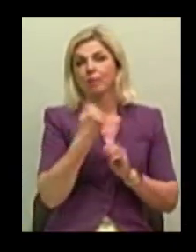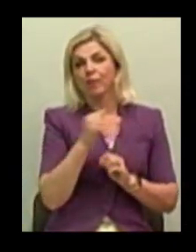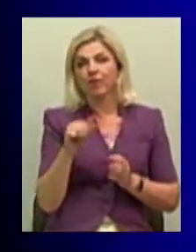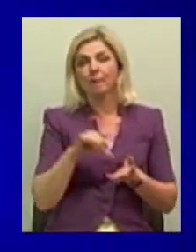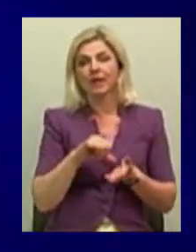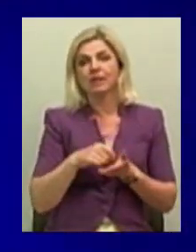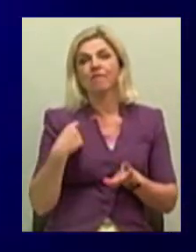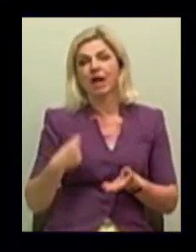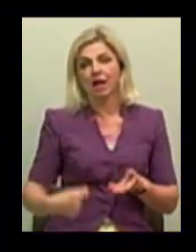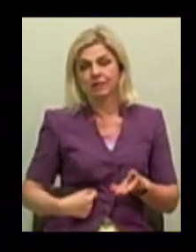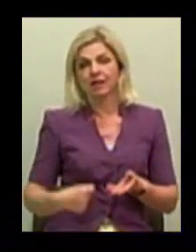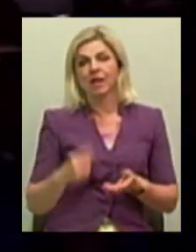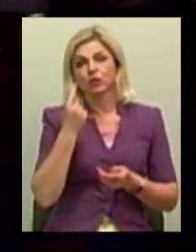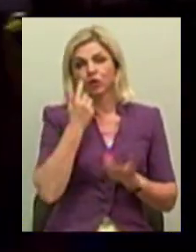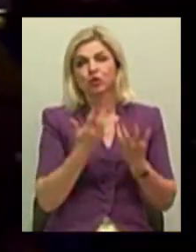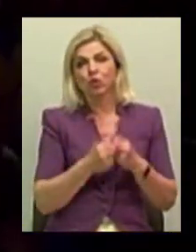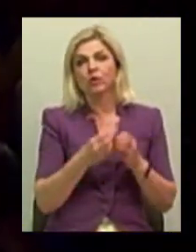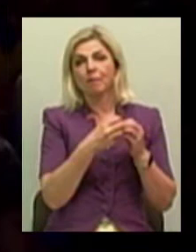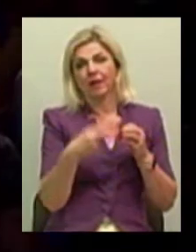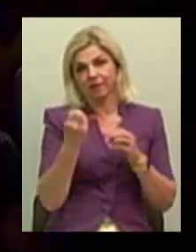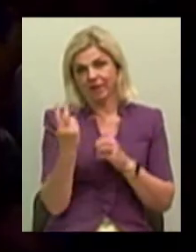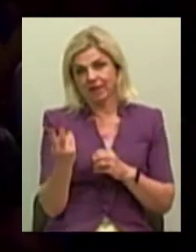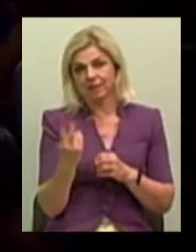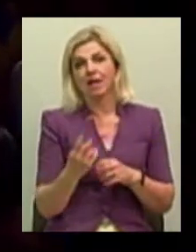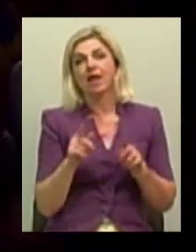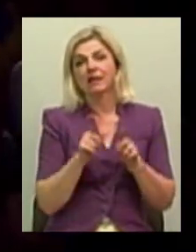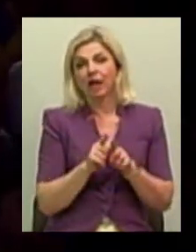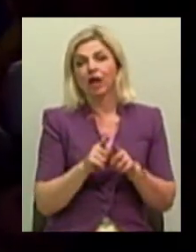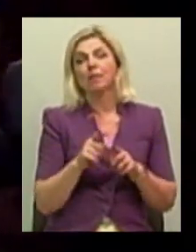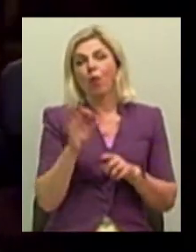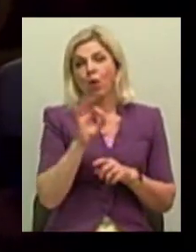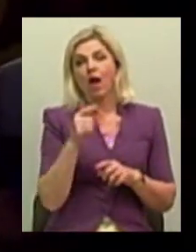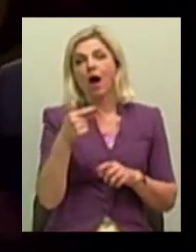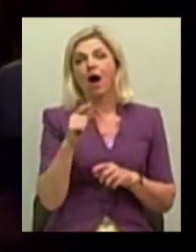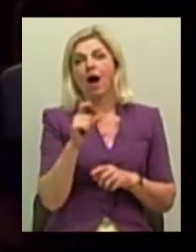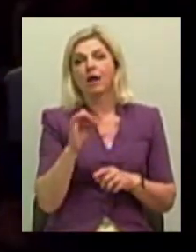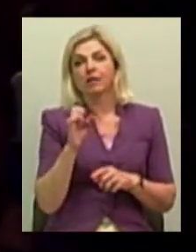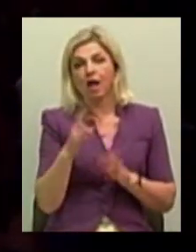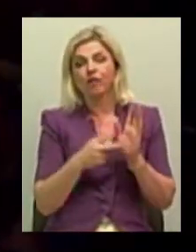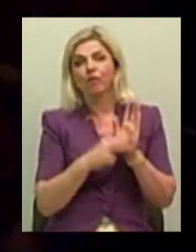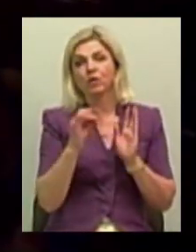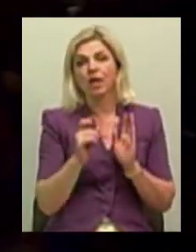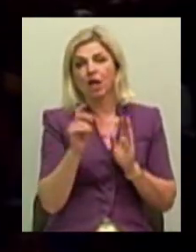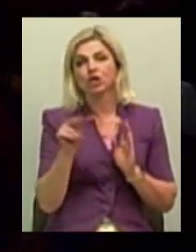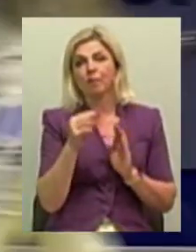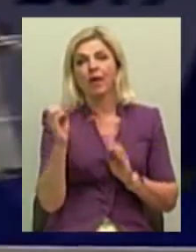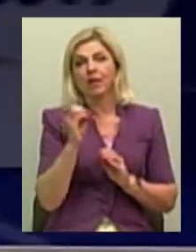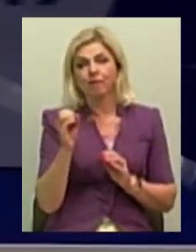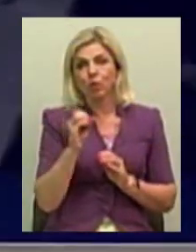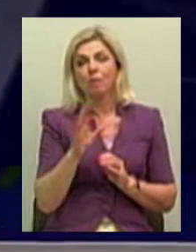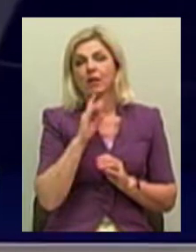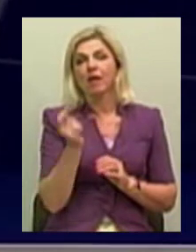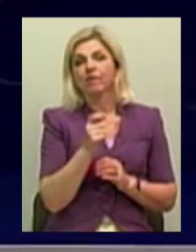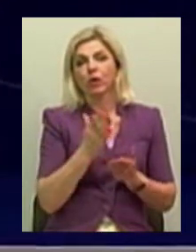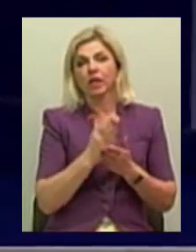представницю Франції Манон Брюне з рахунком 15-12. Таким чином Ольга Харлан стала восьмиразовою чемпіонкою Європи. Фехтувальниця має